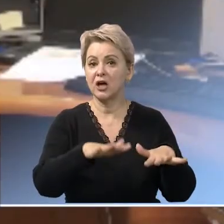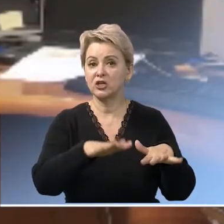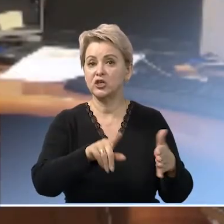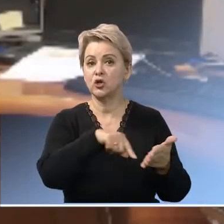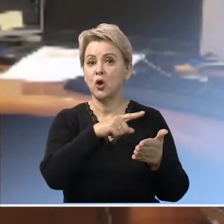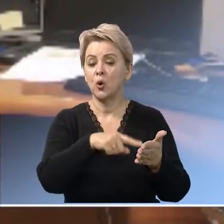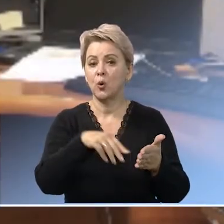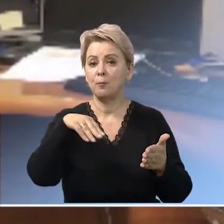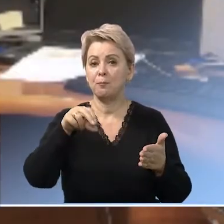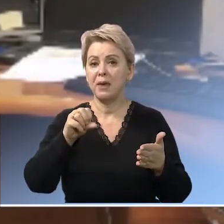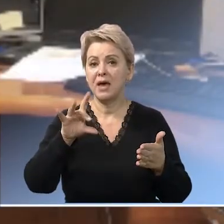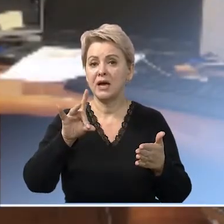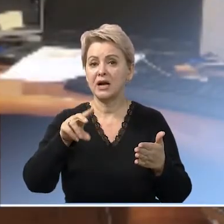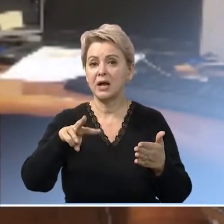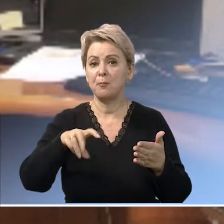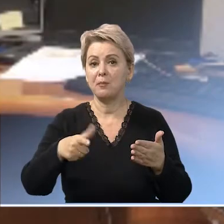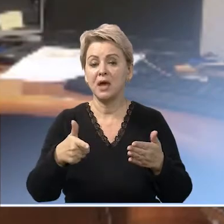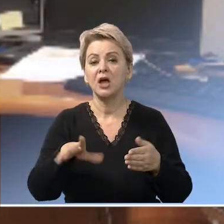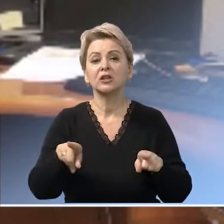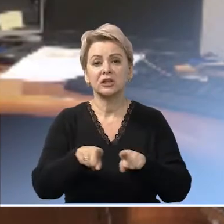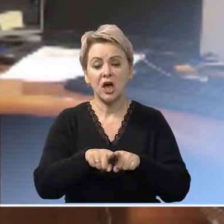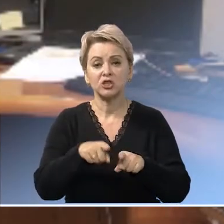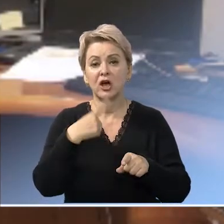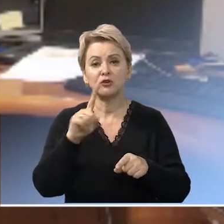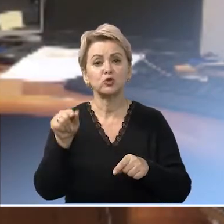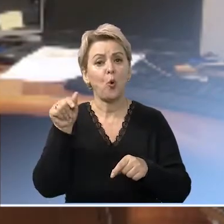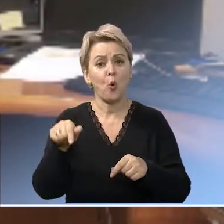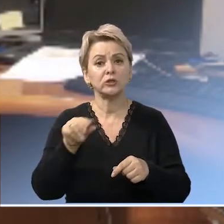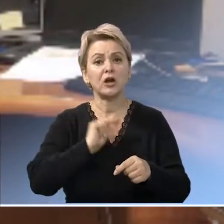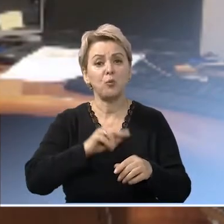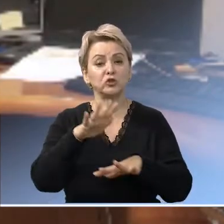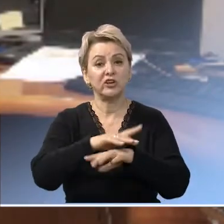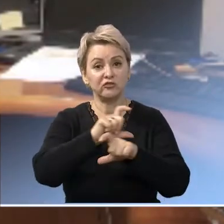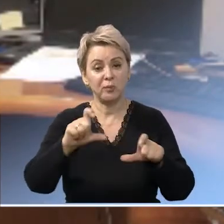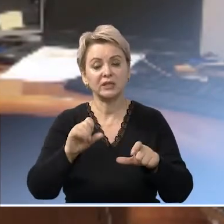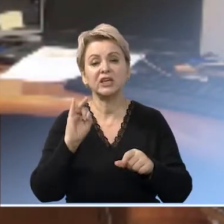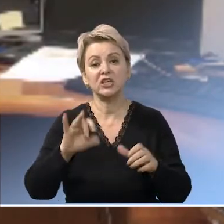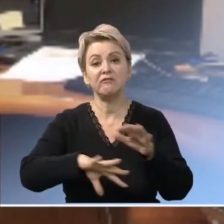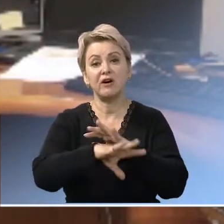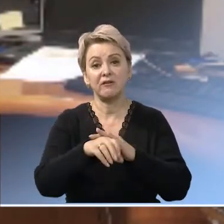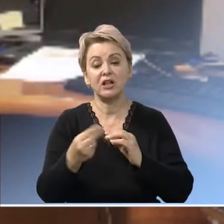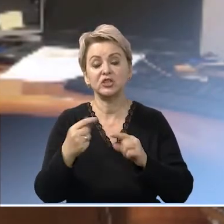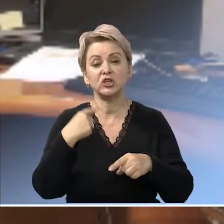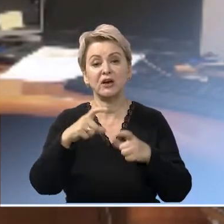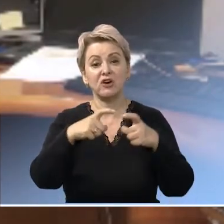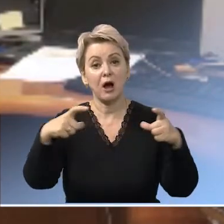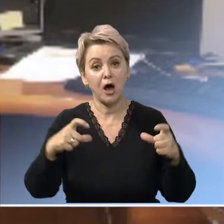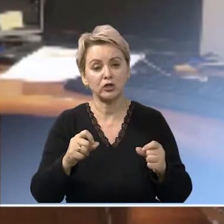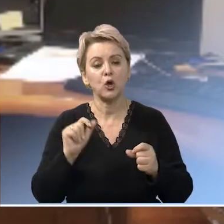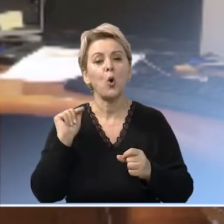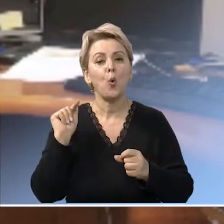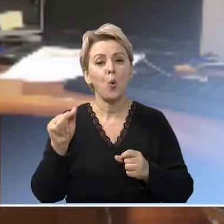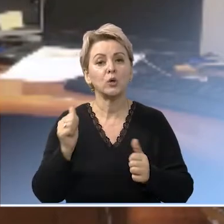находясь в городе Пермь, также представлялся сотрудником службы безопасности банка и похищал денежные средства.